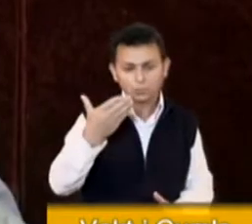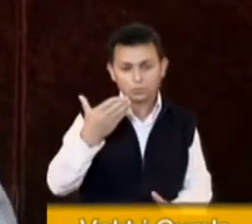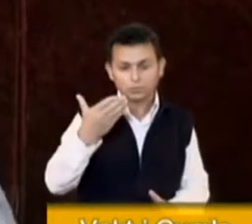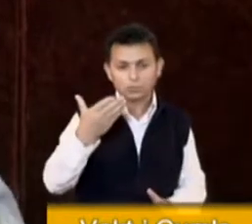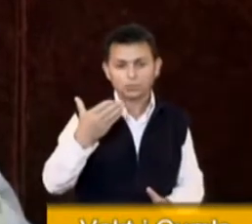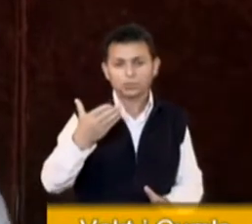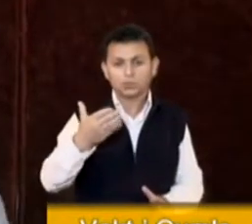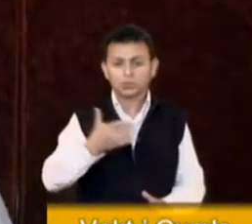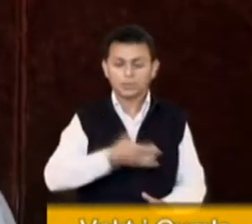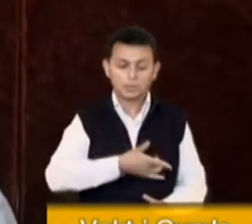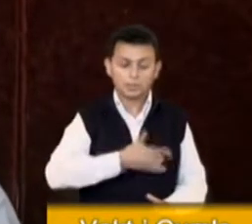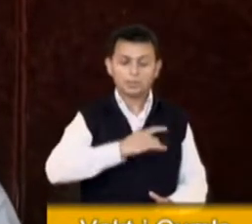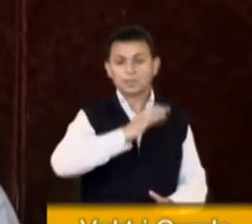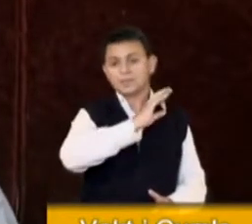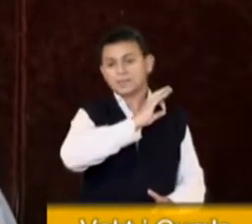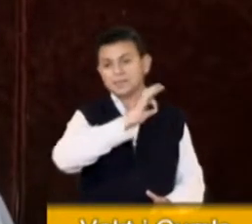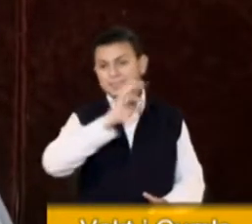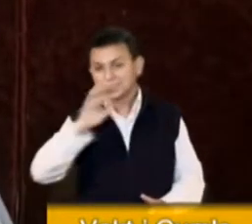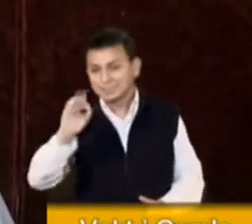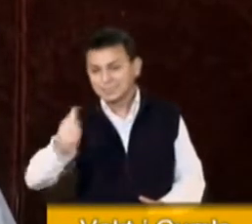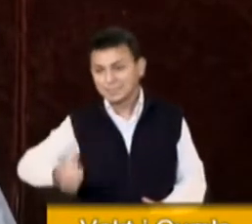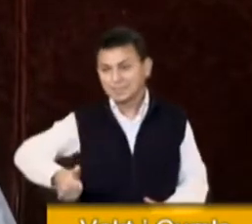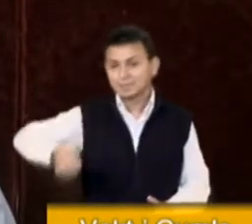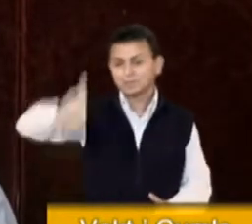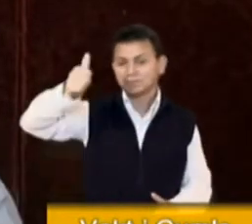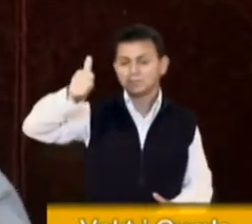o küfrün temsilcisi olan kişi